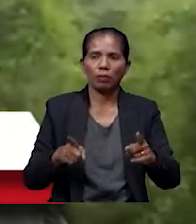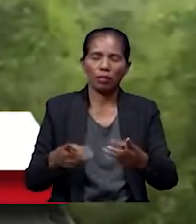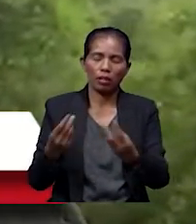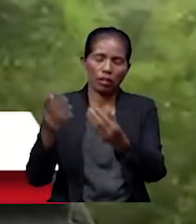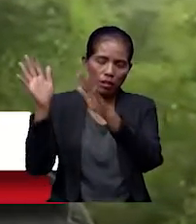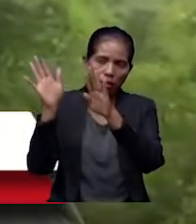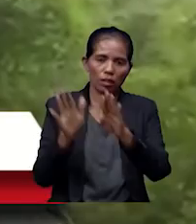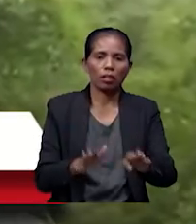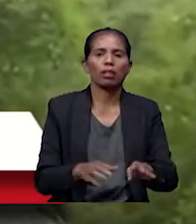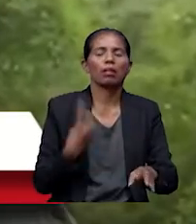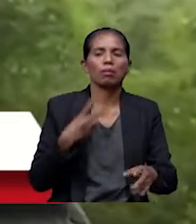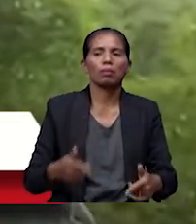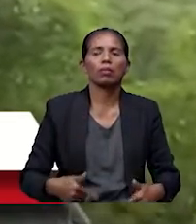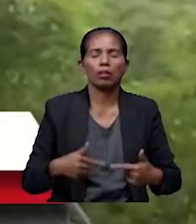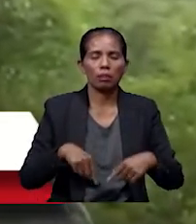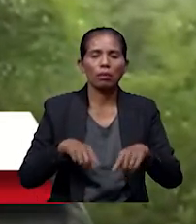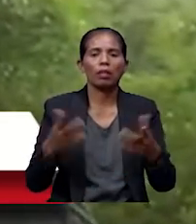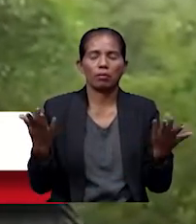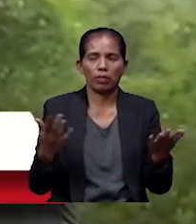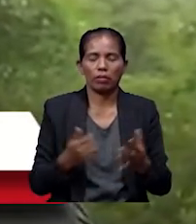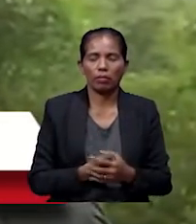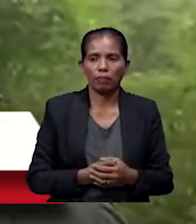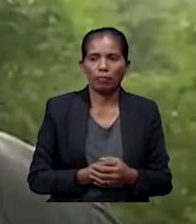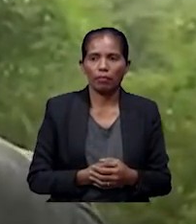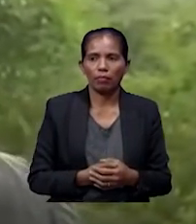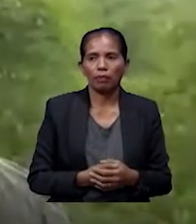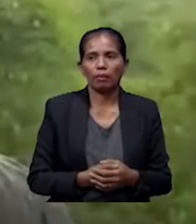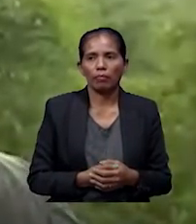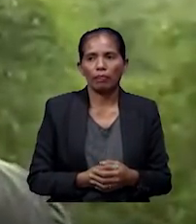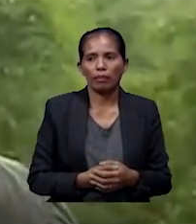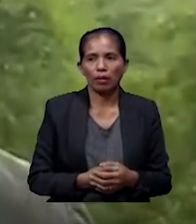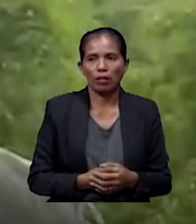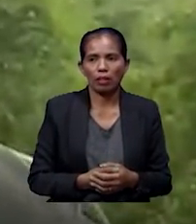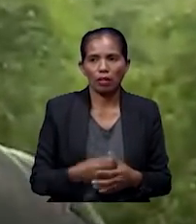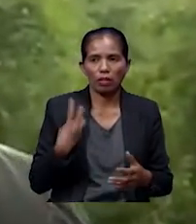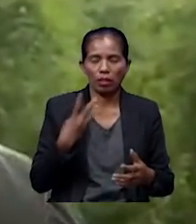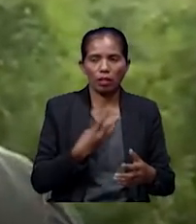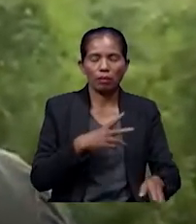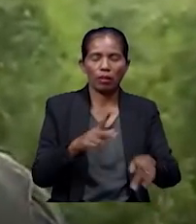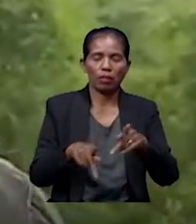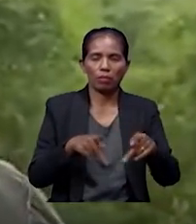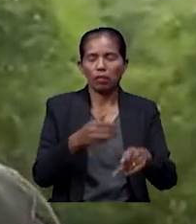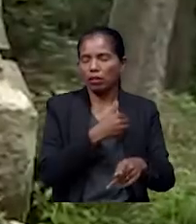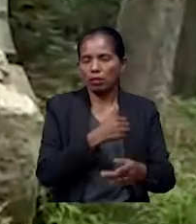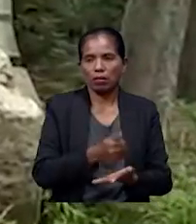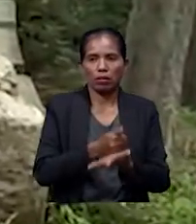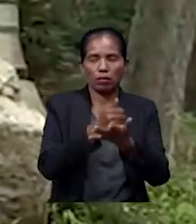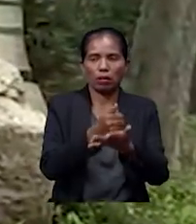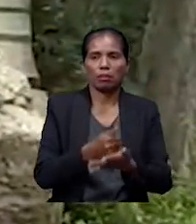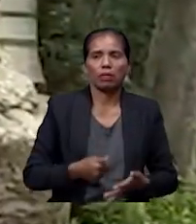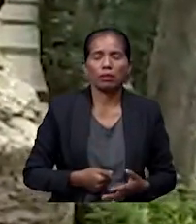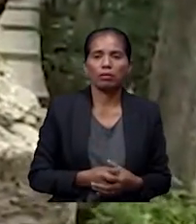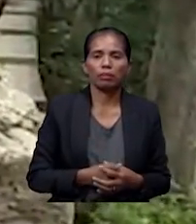ko ni mur nya tu bani. Ba de kuwer ni sir mos. Atu kada wela me kami bum sidap sama tamba.